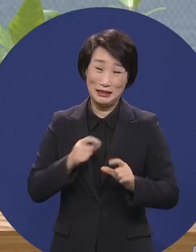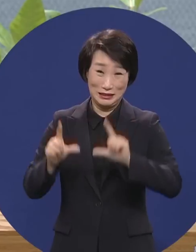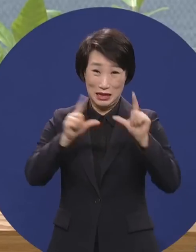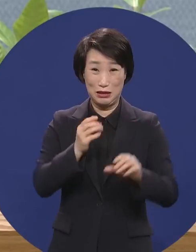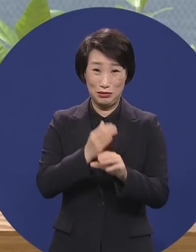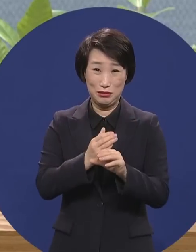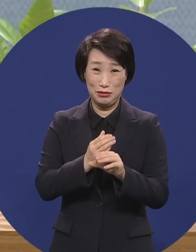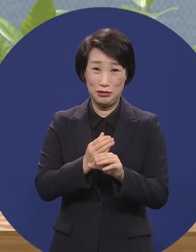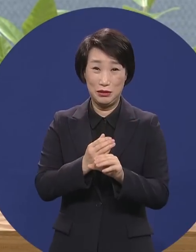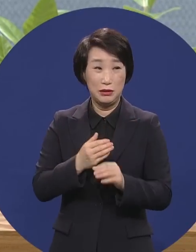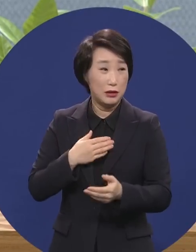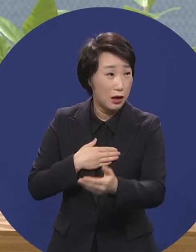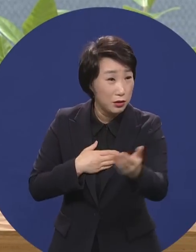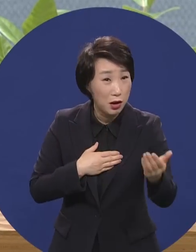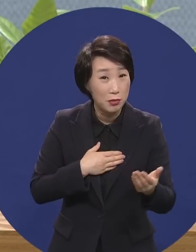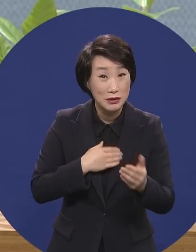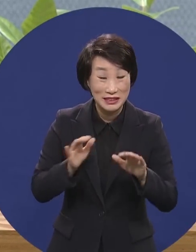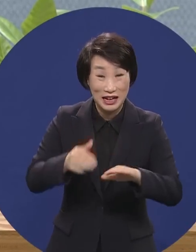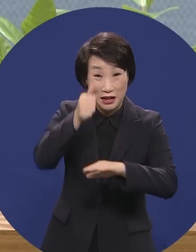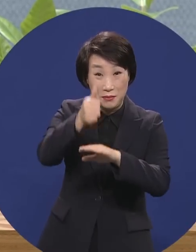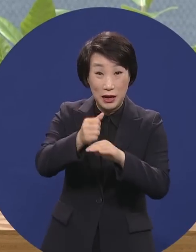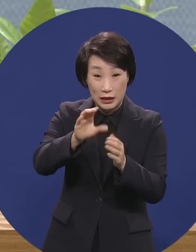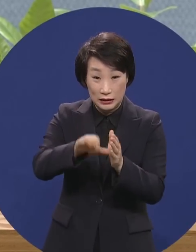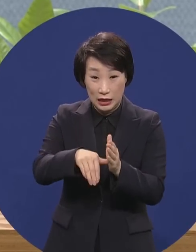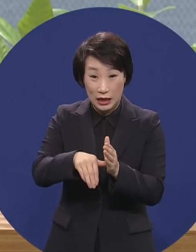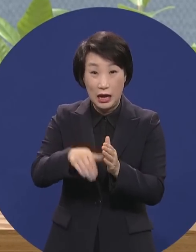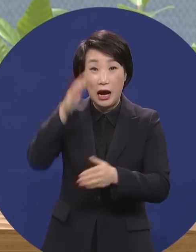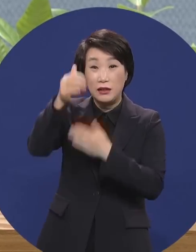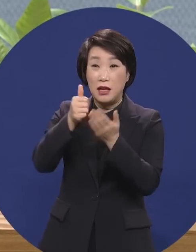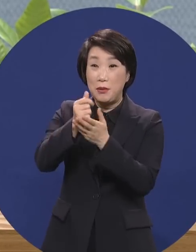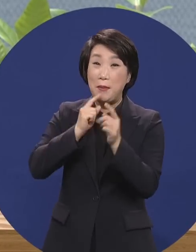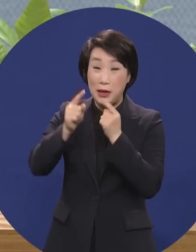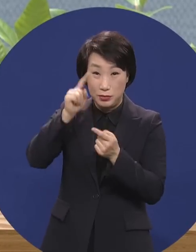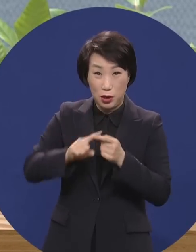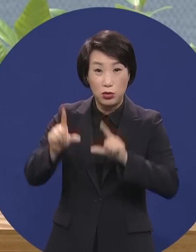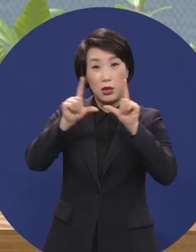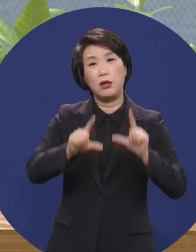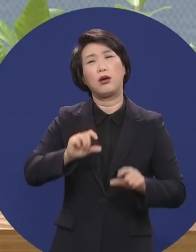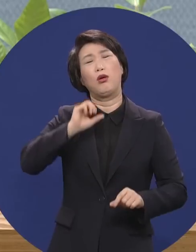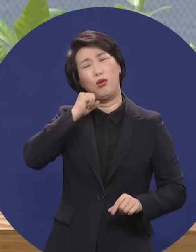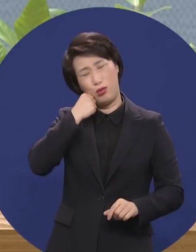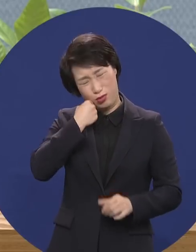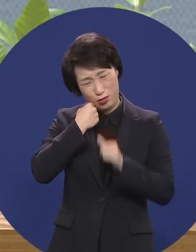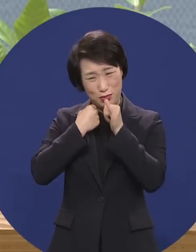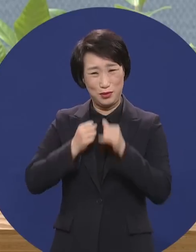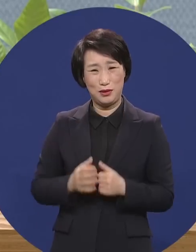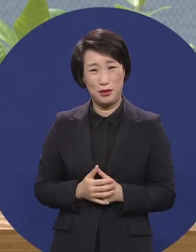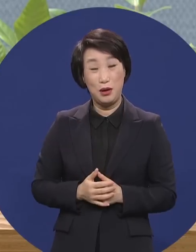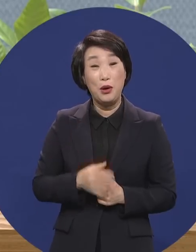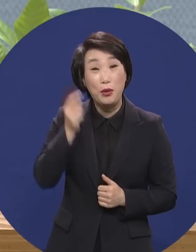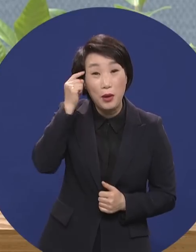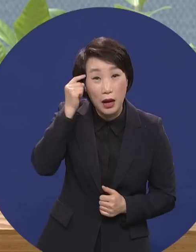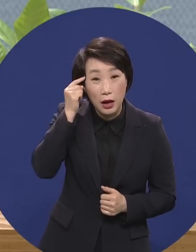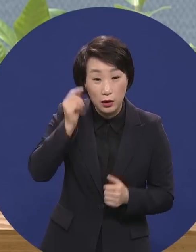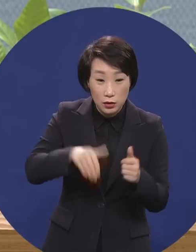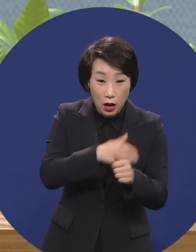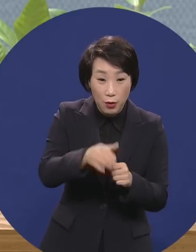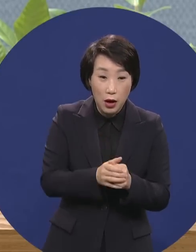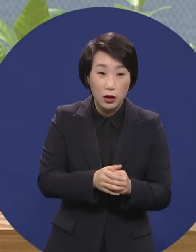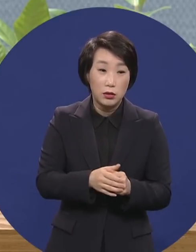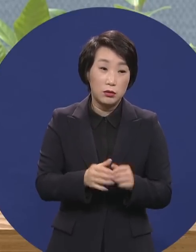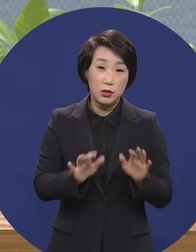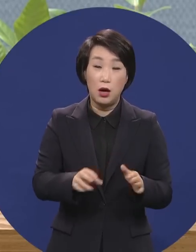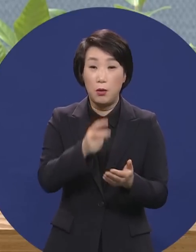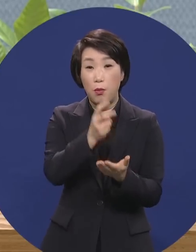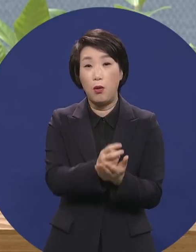있으니 여러분 그래서 마지막 때는 하나님 말씀대로 살기가 얼마나 힘드냐. 왜? 시대가 그렇고